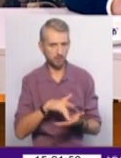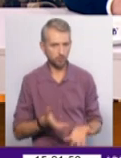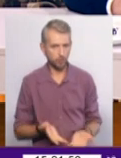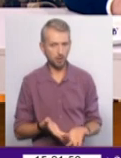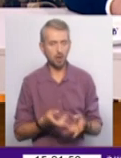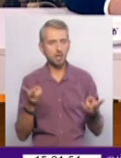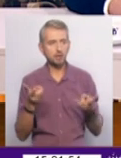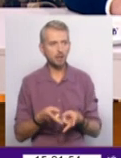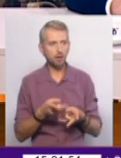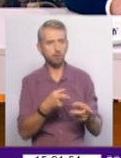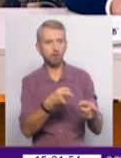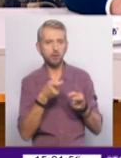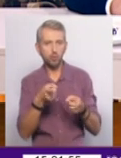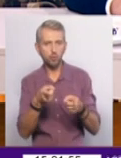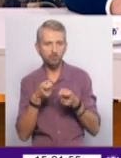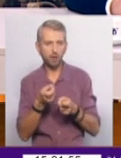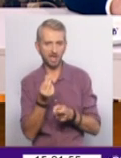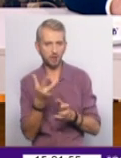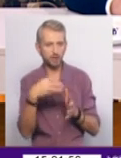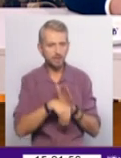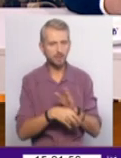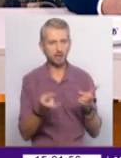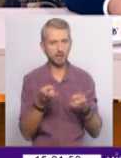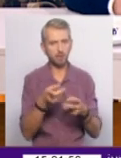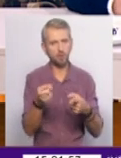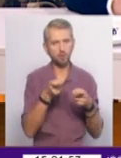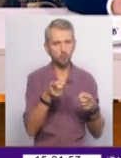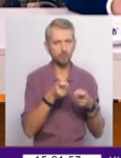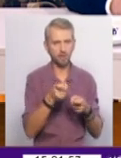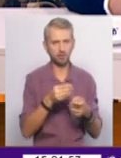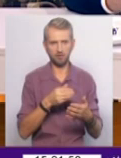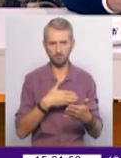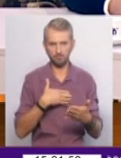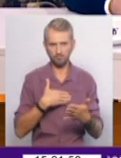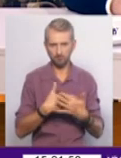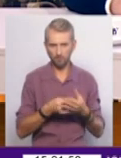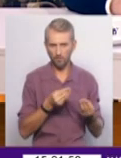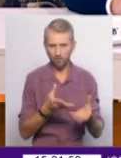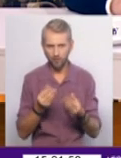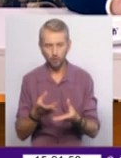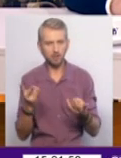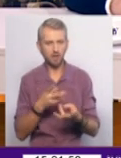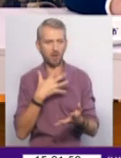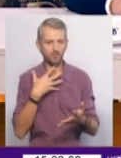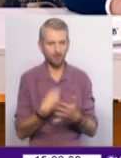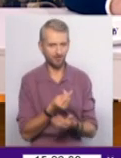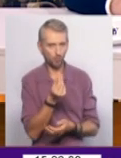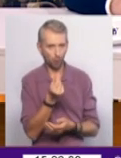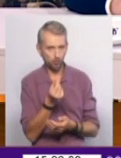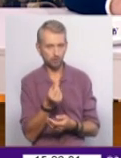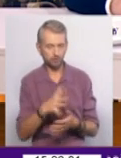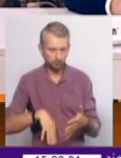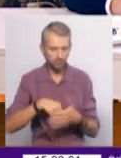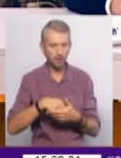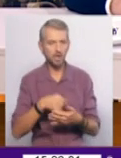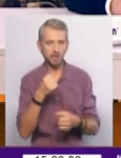Треба залучати інвестиції, треба залучати фонди, треба залучати і власні кошти міста, робити